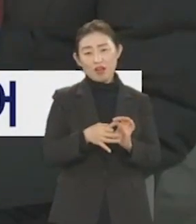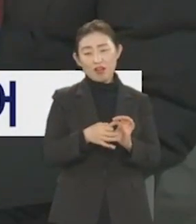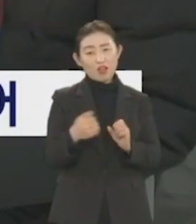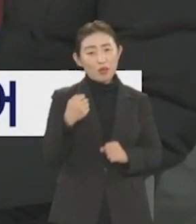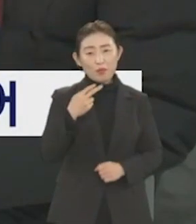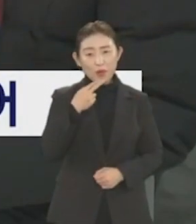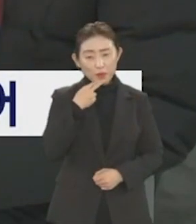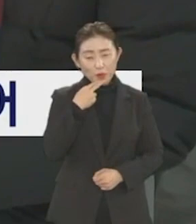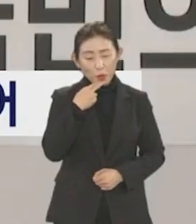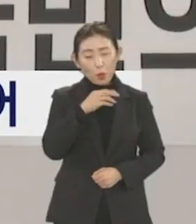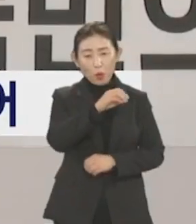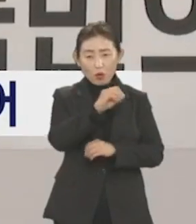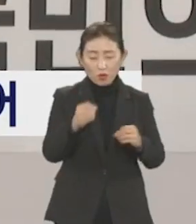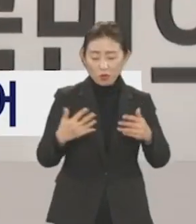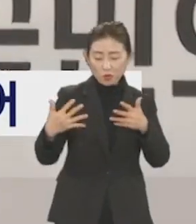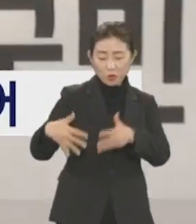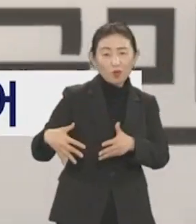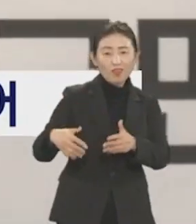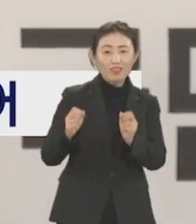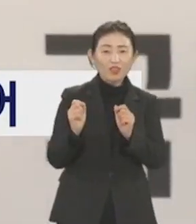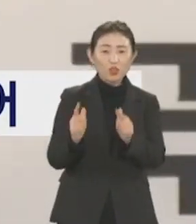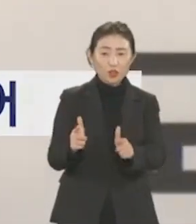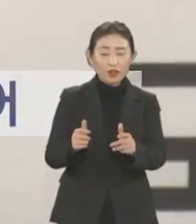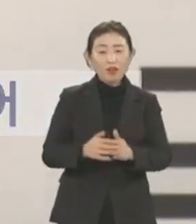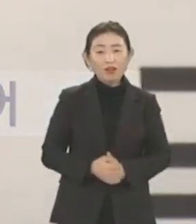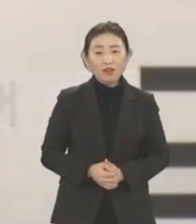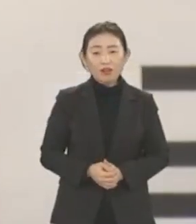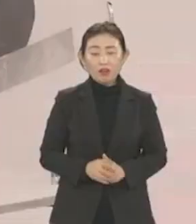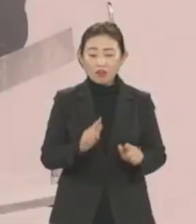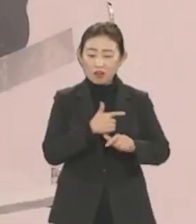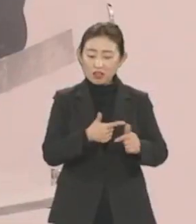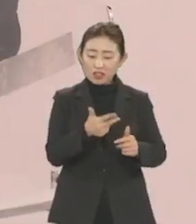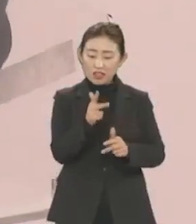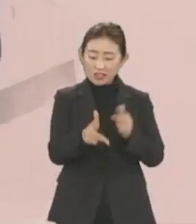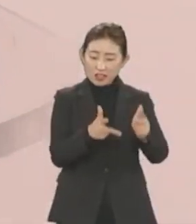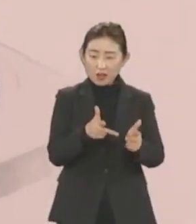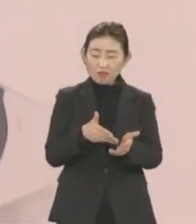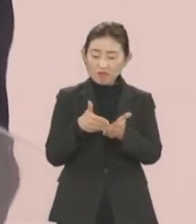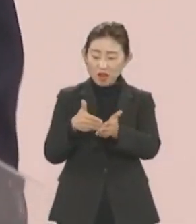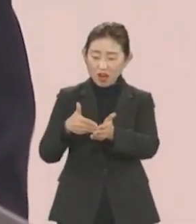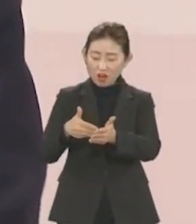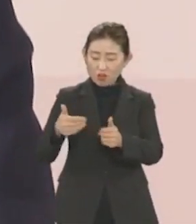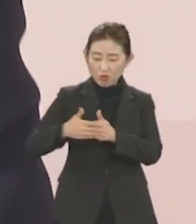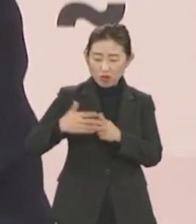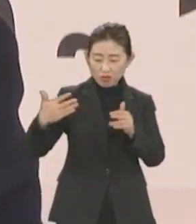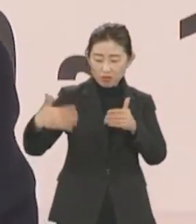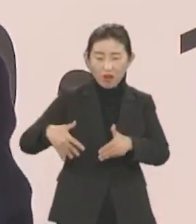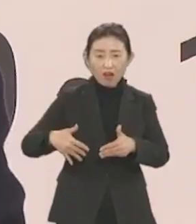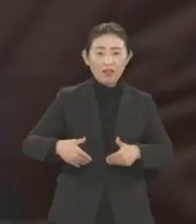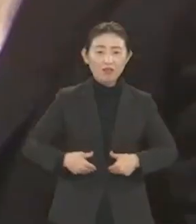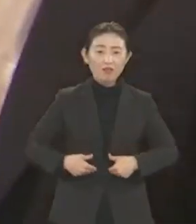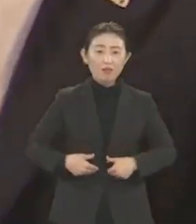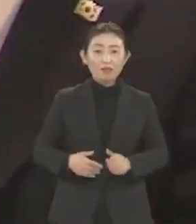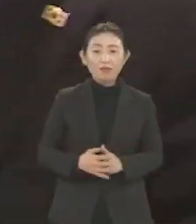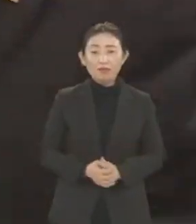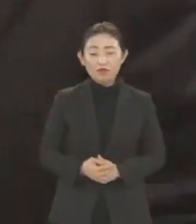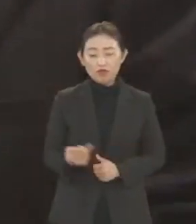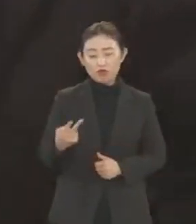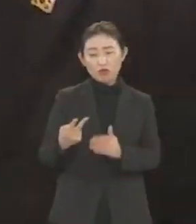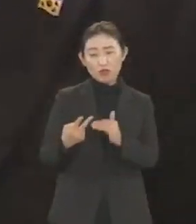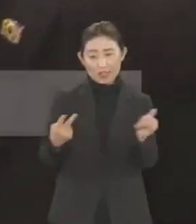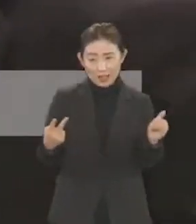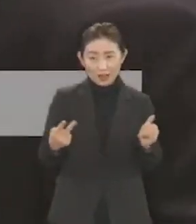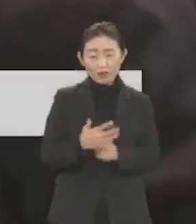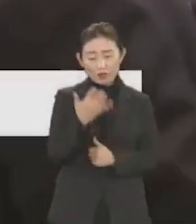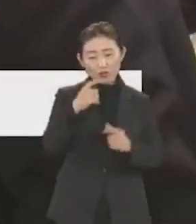만큼 기회가 열려 있고 선거 과정에서 지역 현안에 대한 약속을 받아낼 필요성이 있다는 겁니다. 두 후보 모두